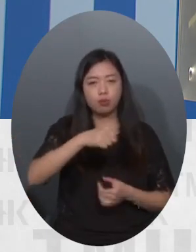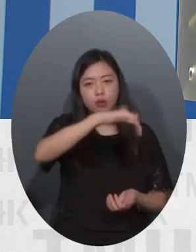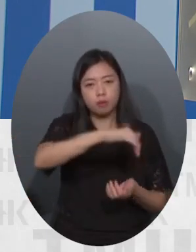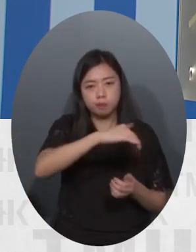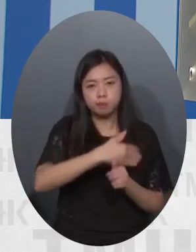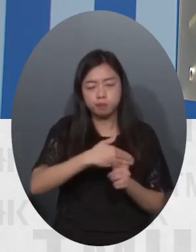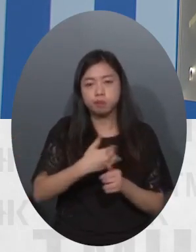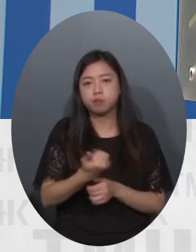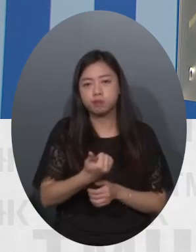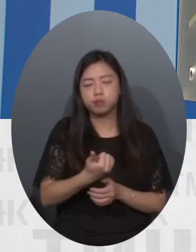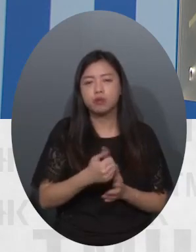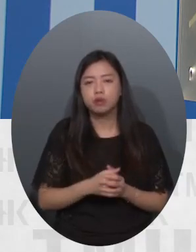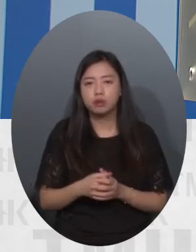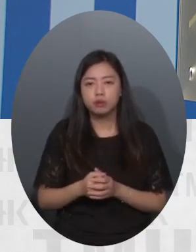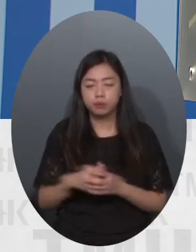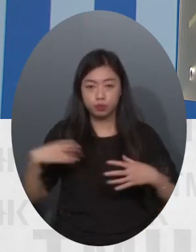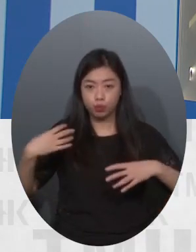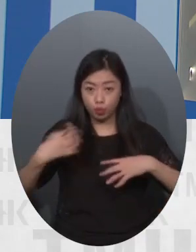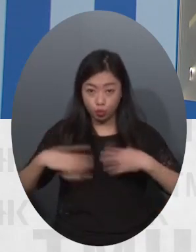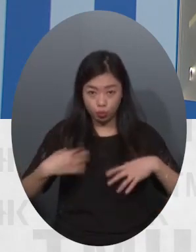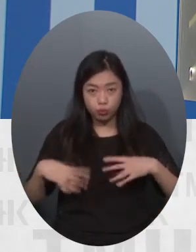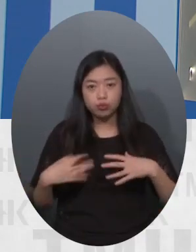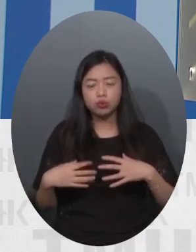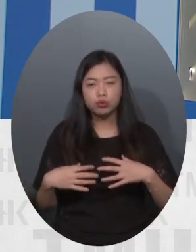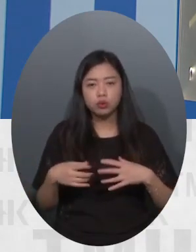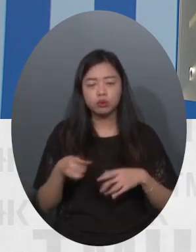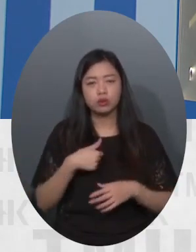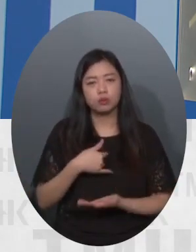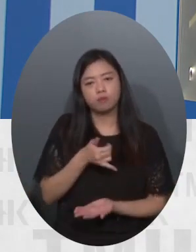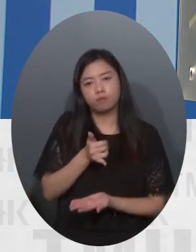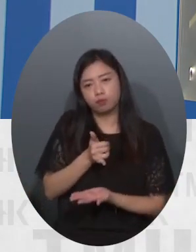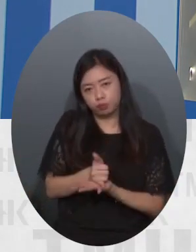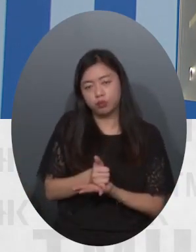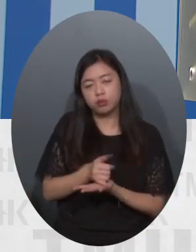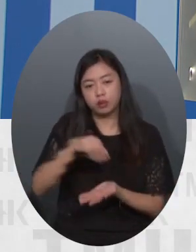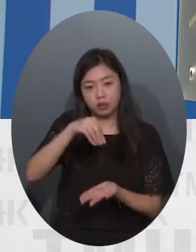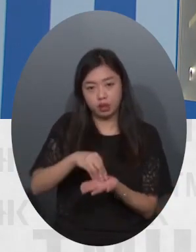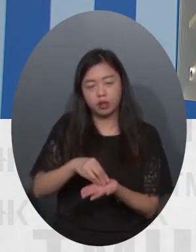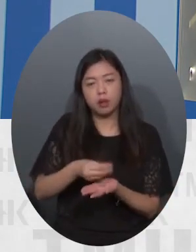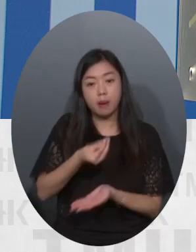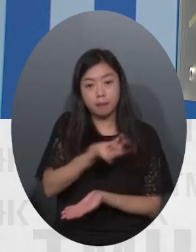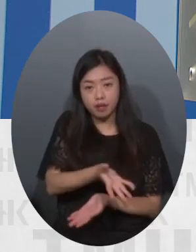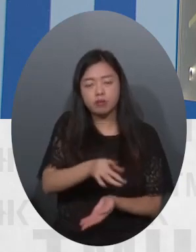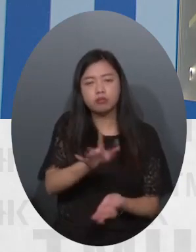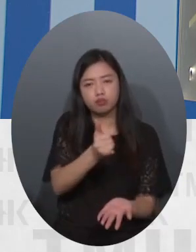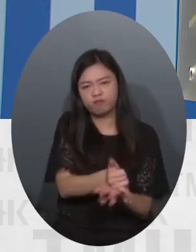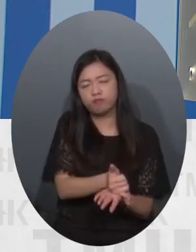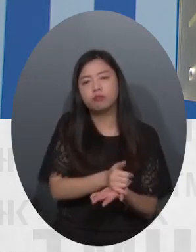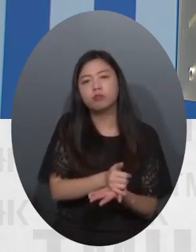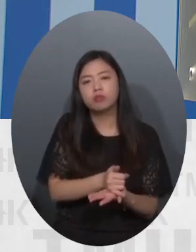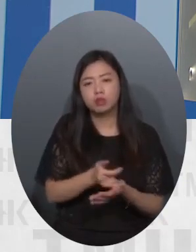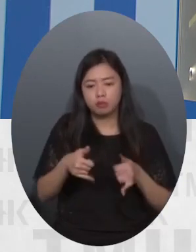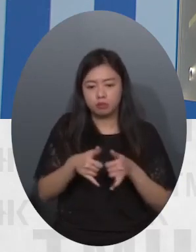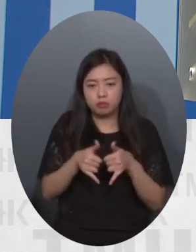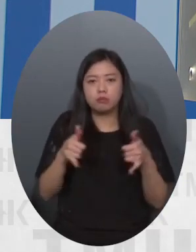第二，會議期間請各位安坐在所分配的指定座位，以確保社交